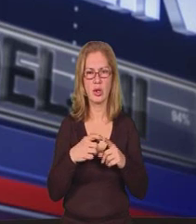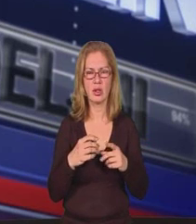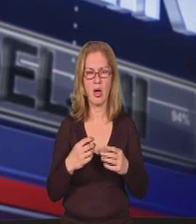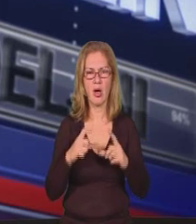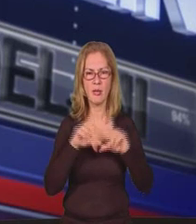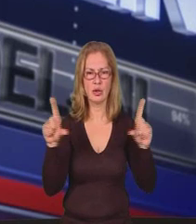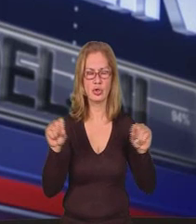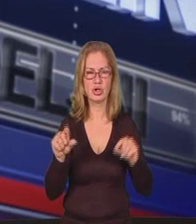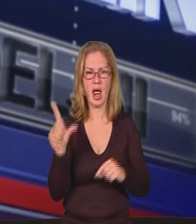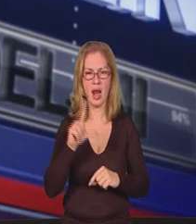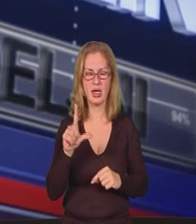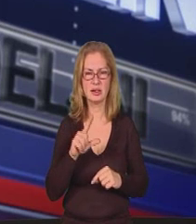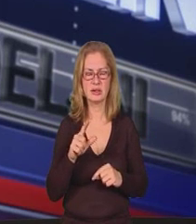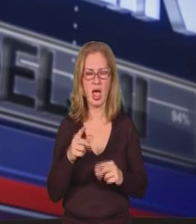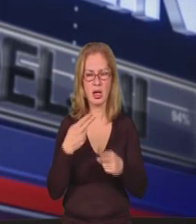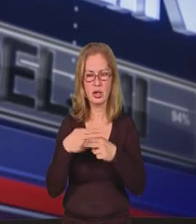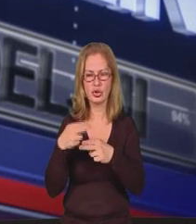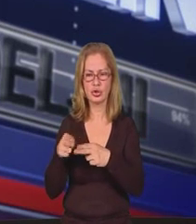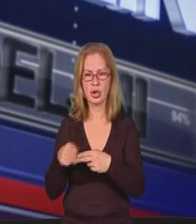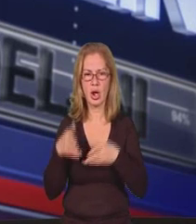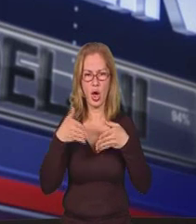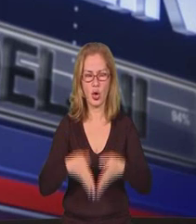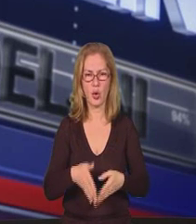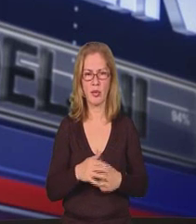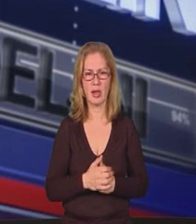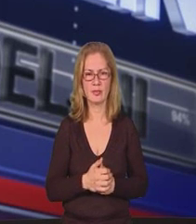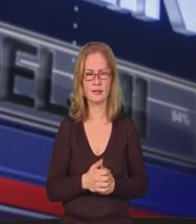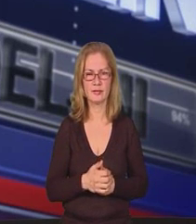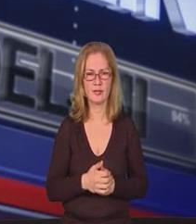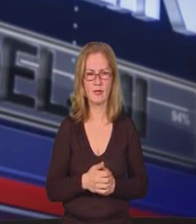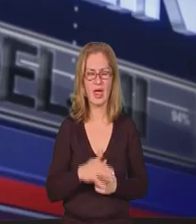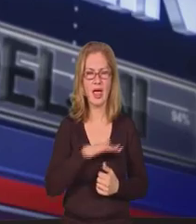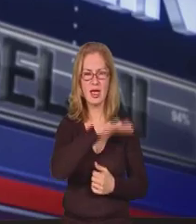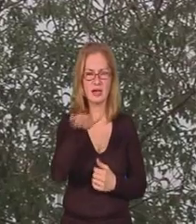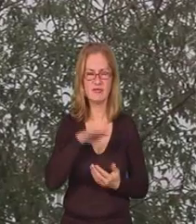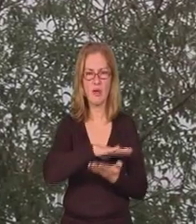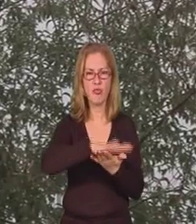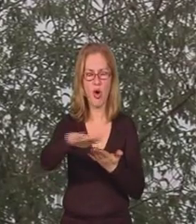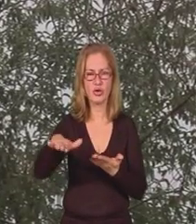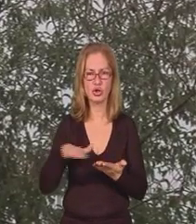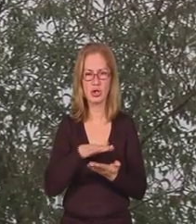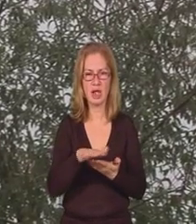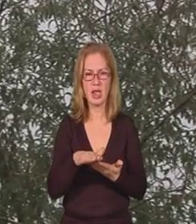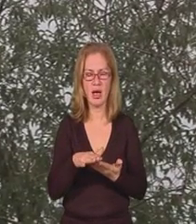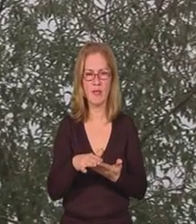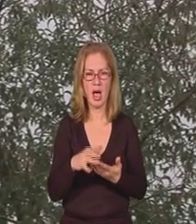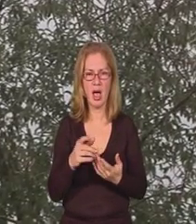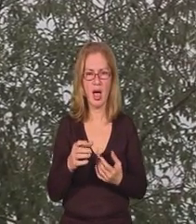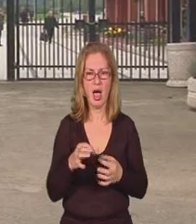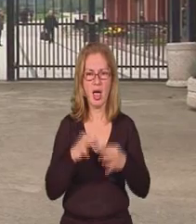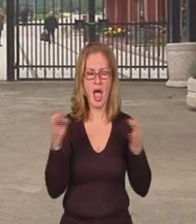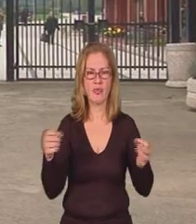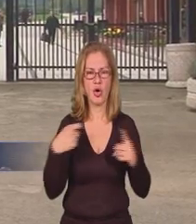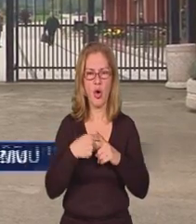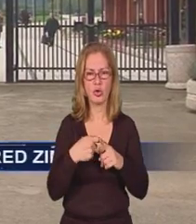zimu obavljeni su potrebni radovi na uređenju gradskih grobalja, saopštilo je ovo preduzeće. Na svim površinama grobalja u